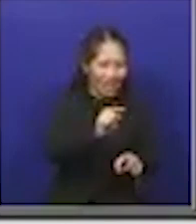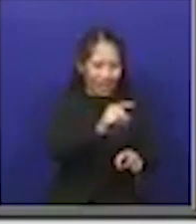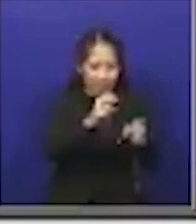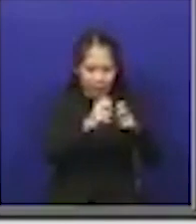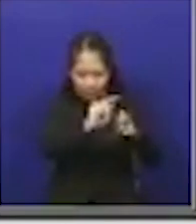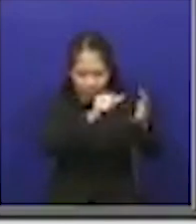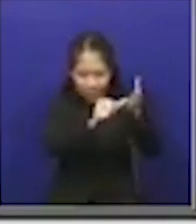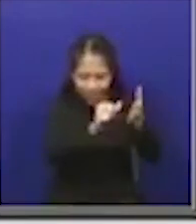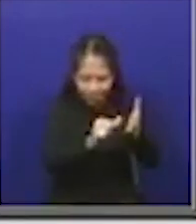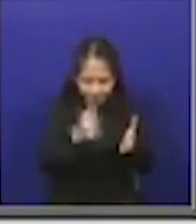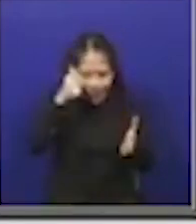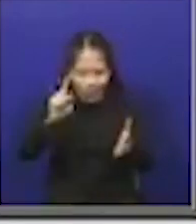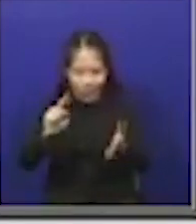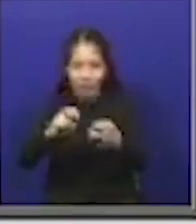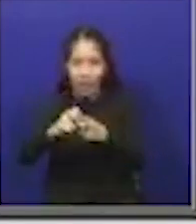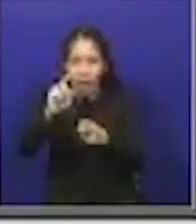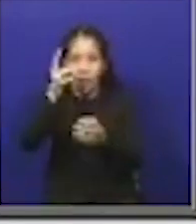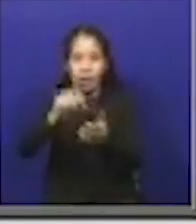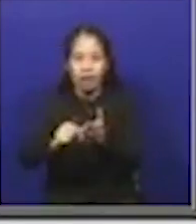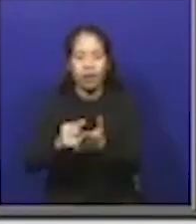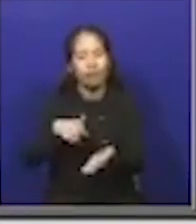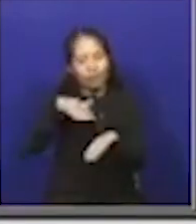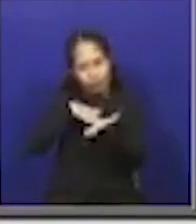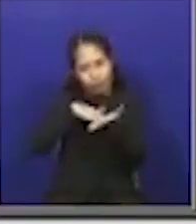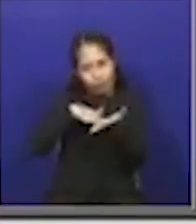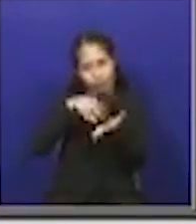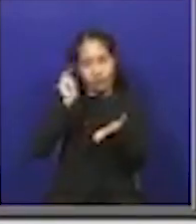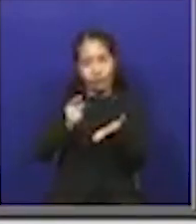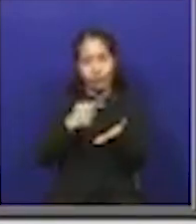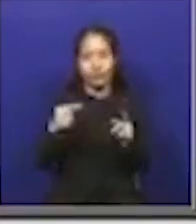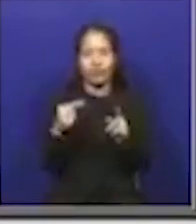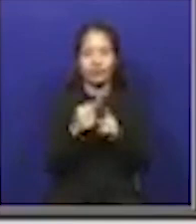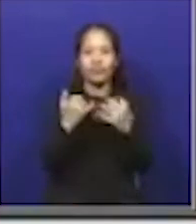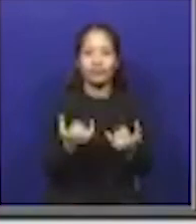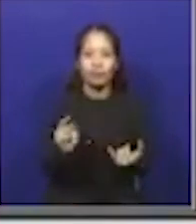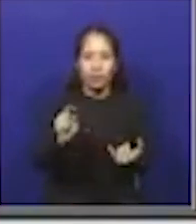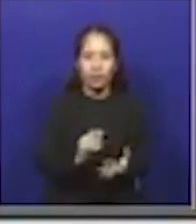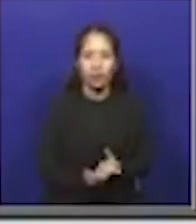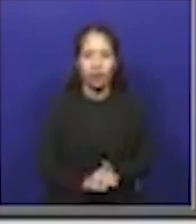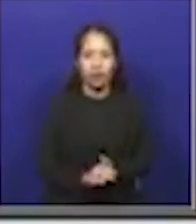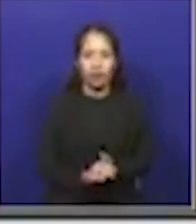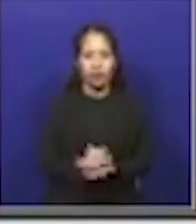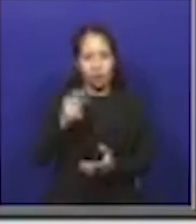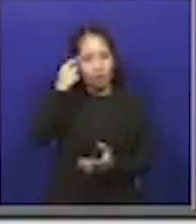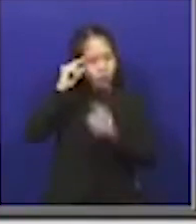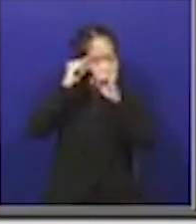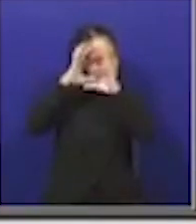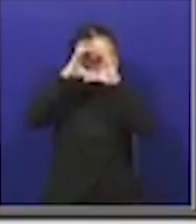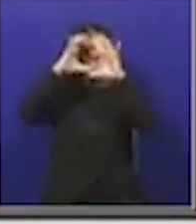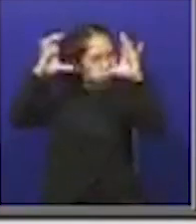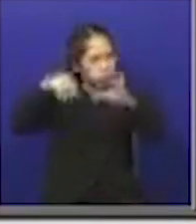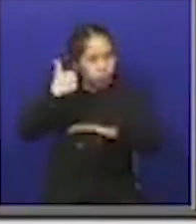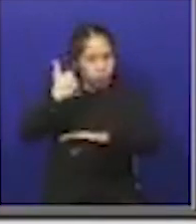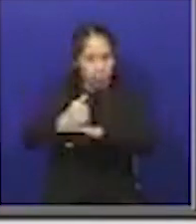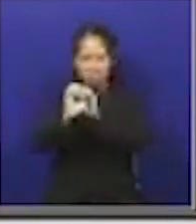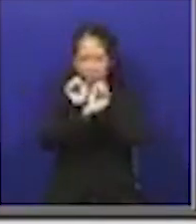ไปขอโทษจริงๆนะครับคำนี้เขาเรียกว่าวิสัยทัศน์ของผู้บริหารไม่ชัด